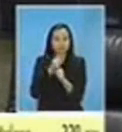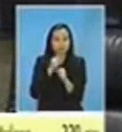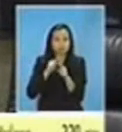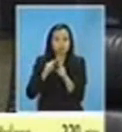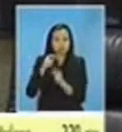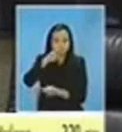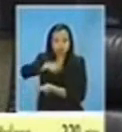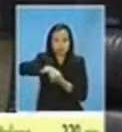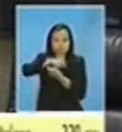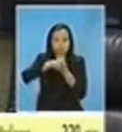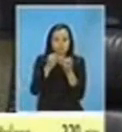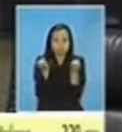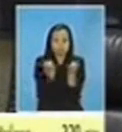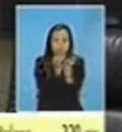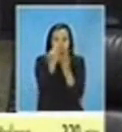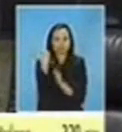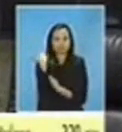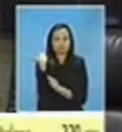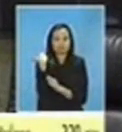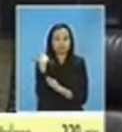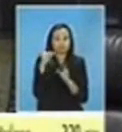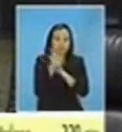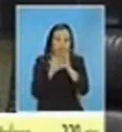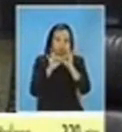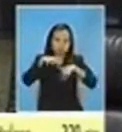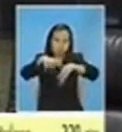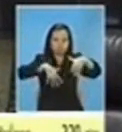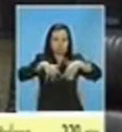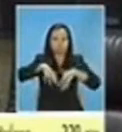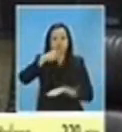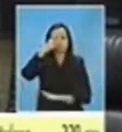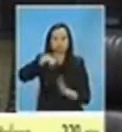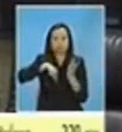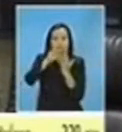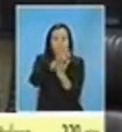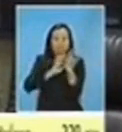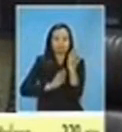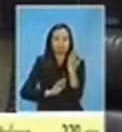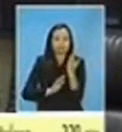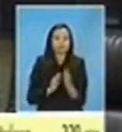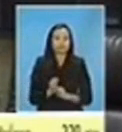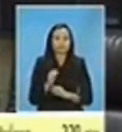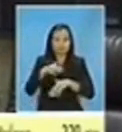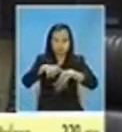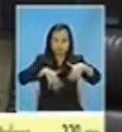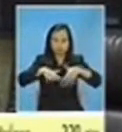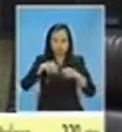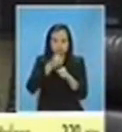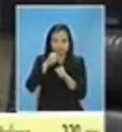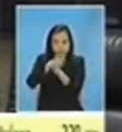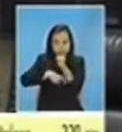ติเพราะปปช.นั้นต้องเป็นผู้ชั่งน้ำหนักพยานทั้งสองฝ่ายตามรัฐธรรมนูญมาตร